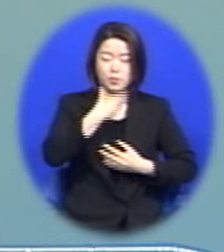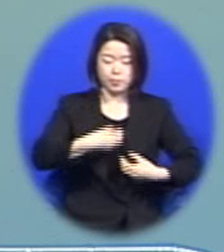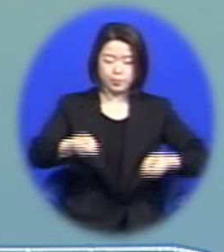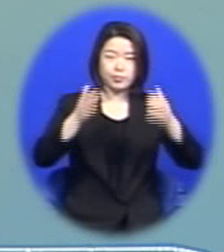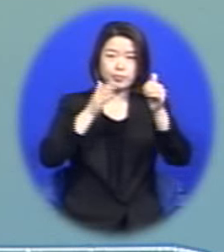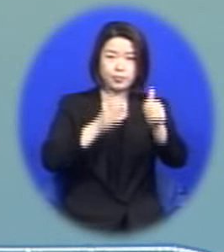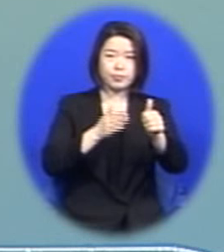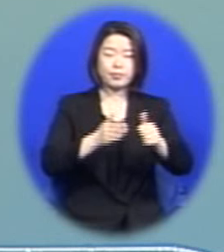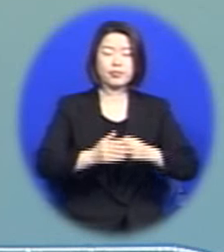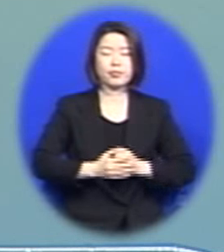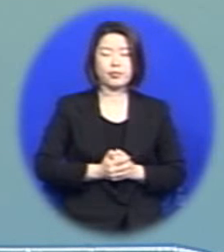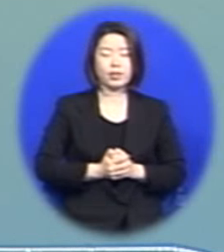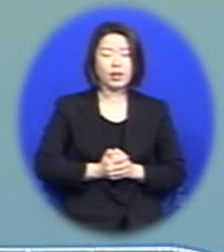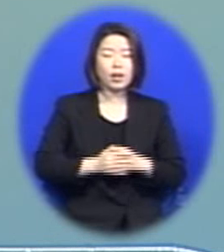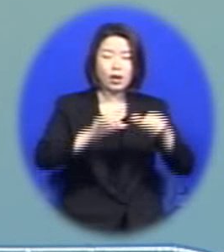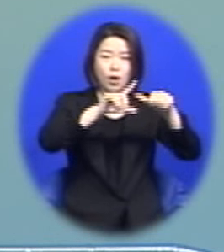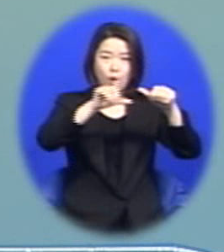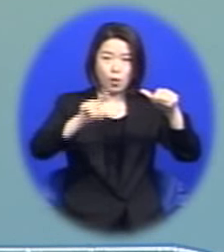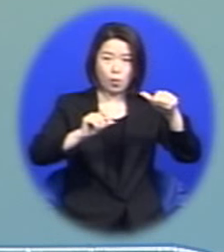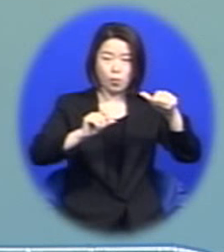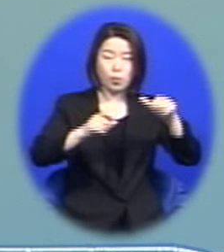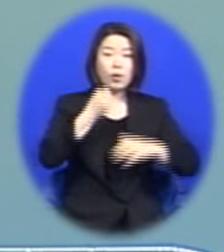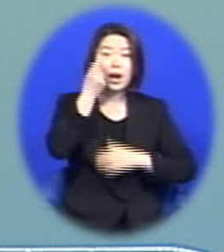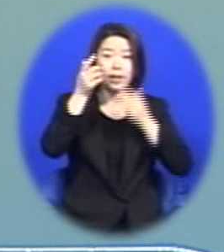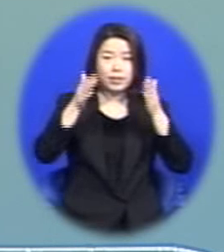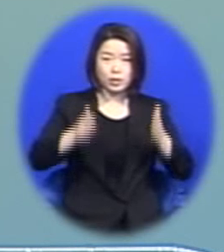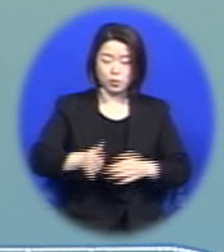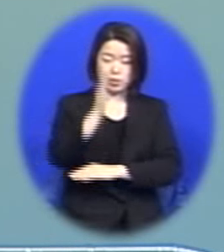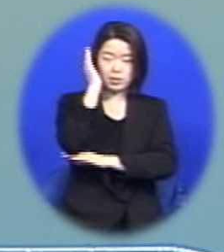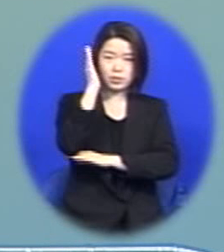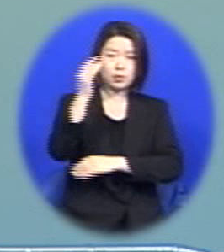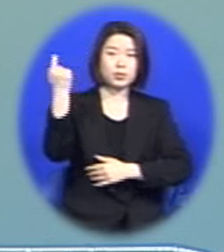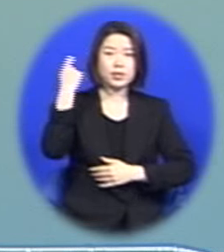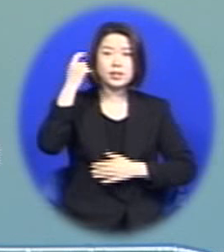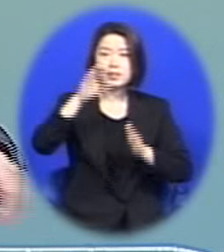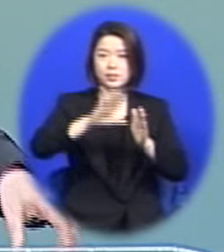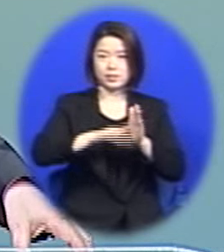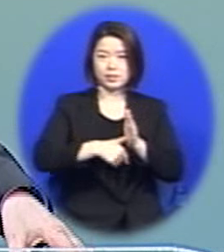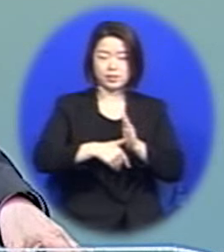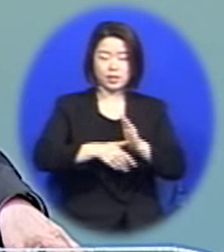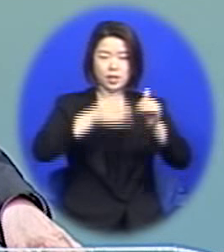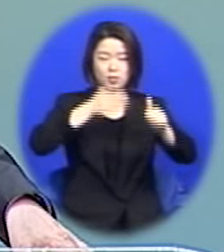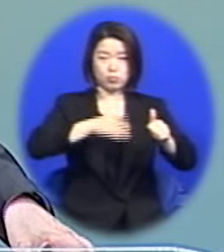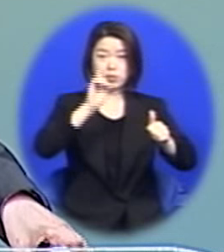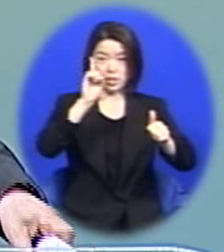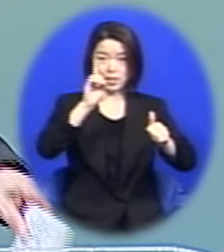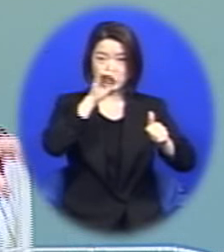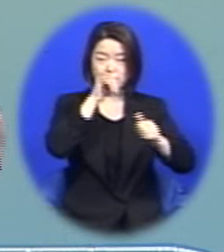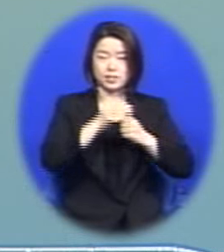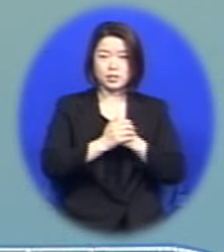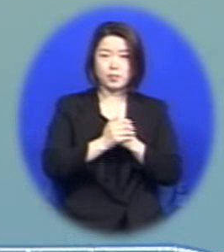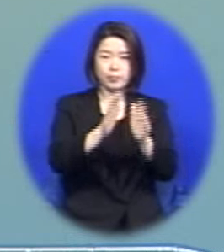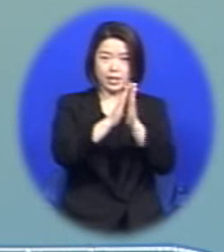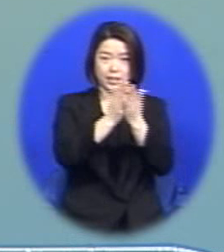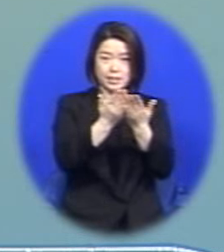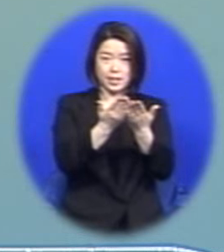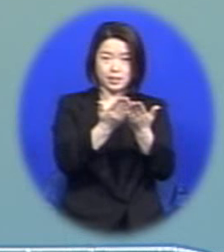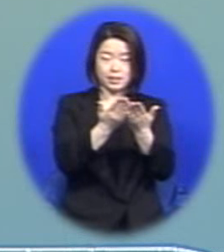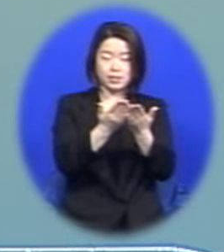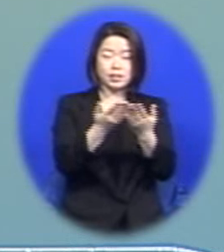여러분 5월 한 달 동안의 설교를 들으실 때 부탁에 하나 있는데 이 책을 꼭